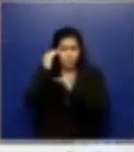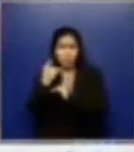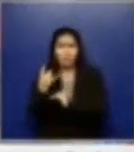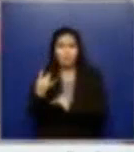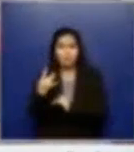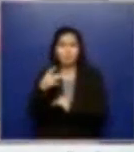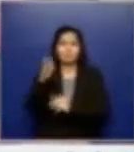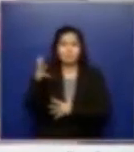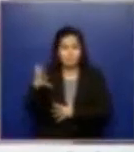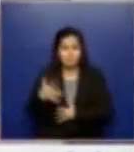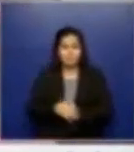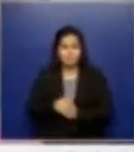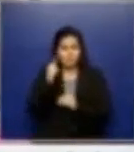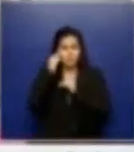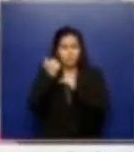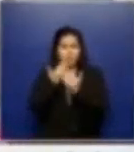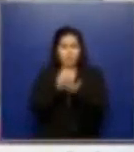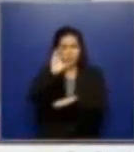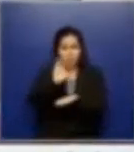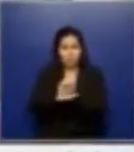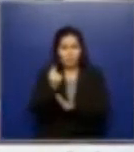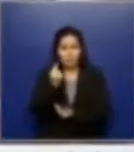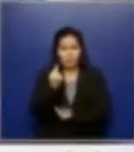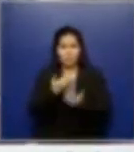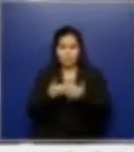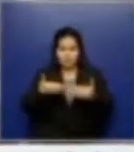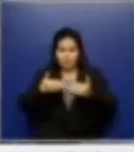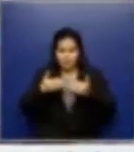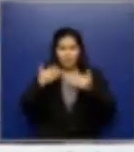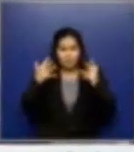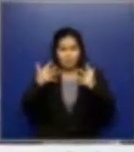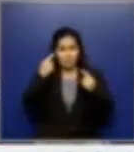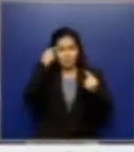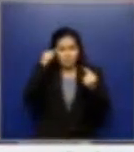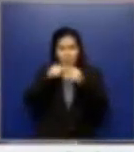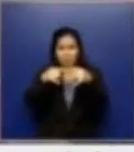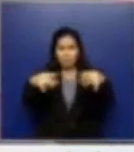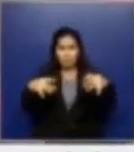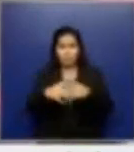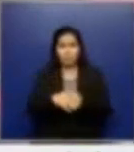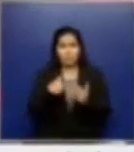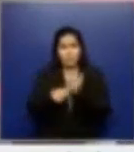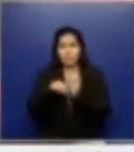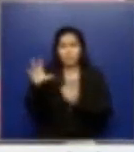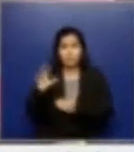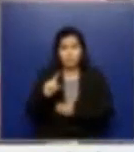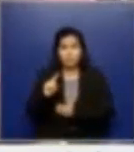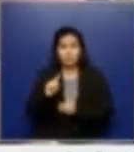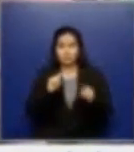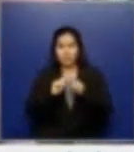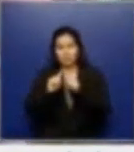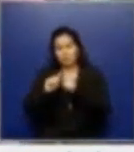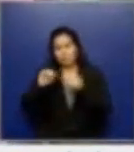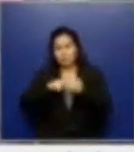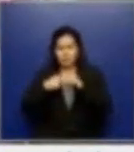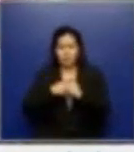ก็หวังงบประมาณก้อนเดียวแล้วงบประมาณก้อนนี้จะเก็บรายได้ไม่ได้ด้วยไม่เข้าเป้าด้วยภาษีมาจากไหนเหล่านี้เป็นปัญหา